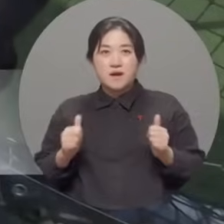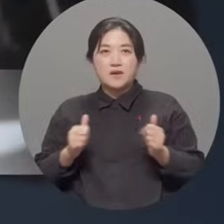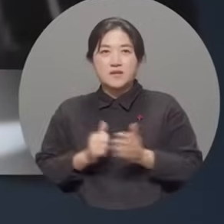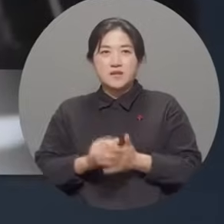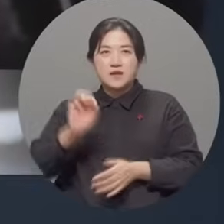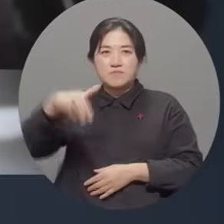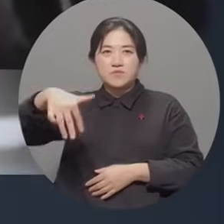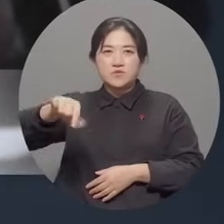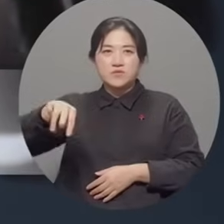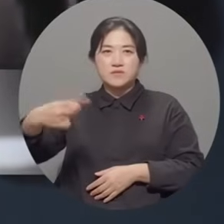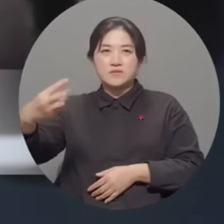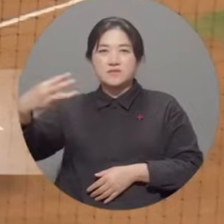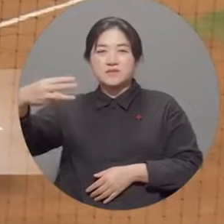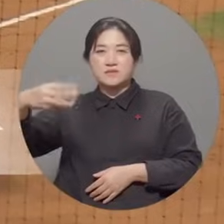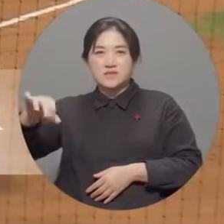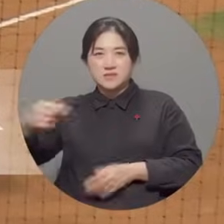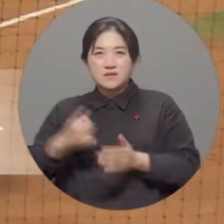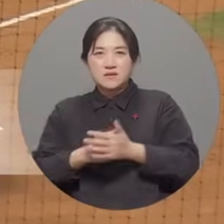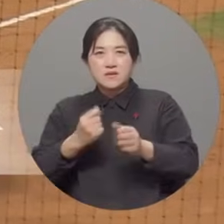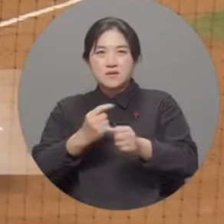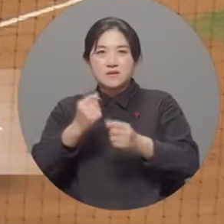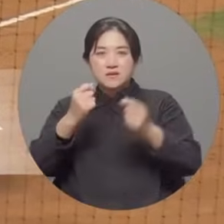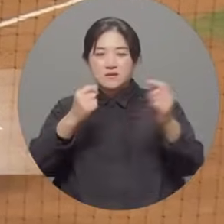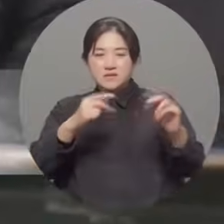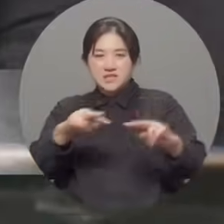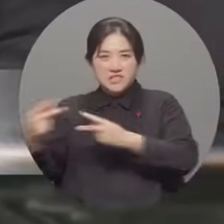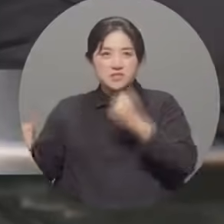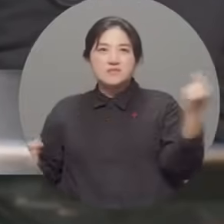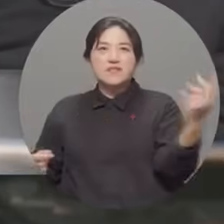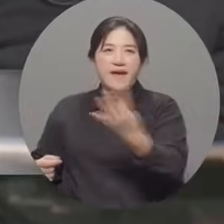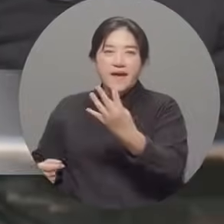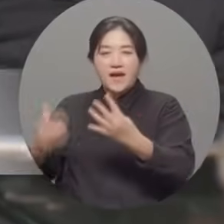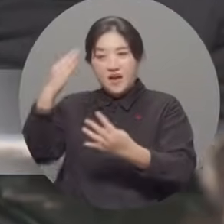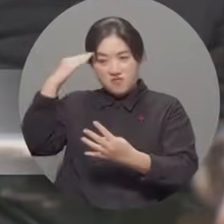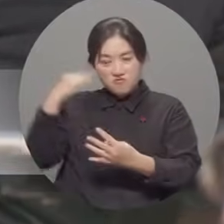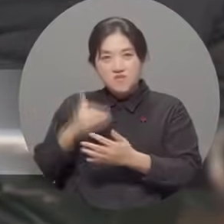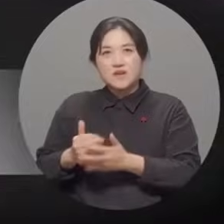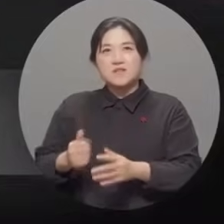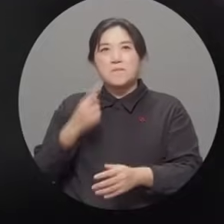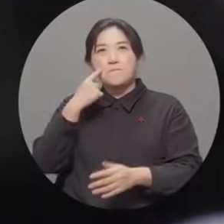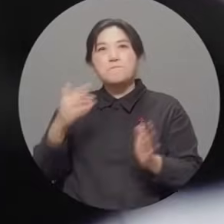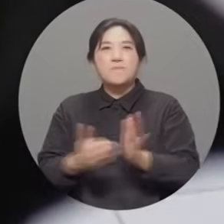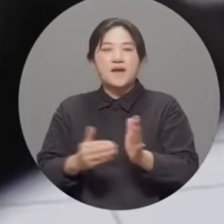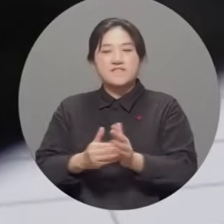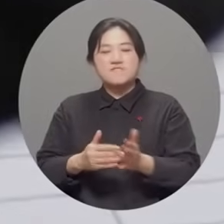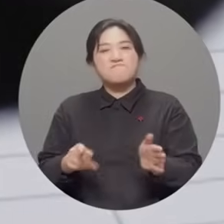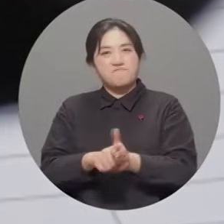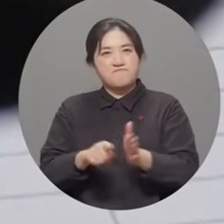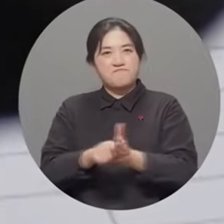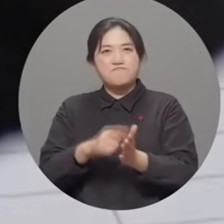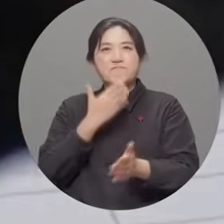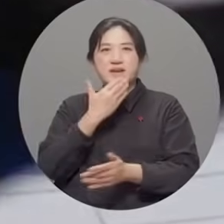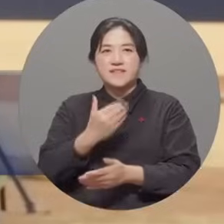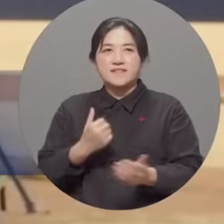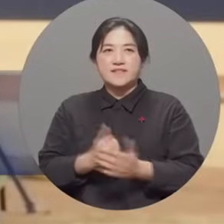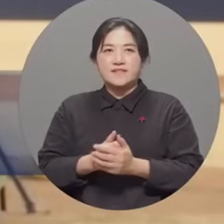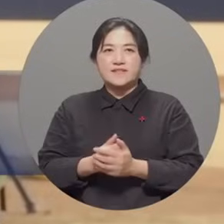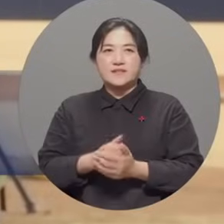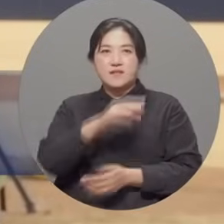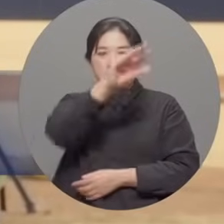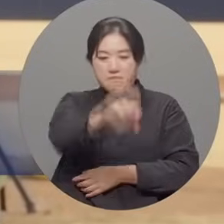리그에서 4시즌 동안 점검했고 한국 시리즈에서도 테스트를 거쳤다며 신뢰감을 드러냈습니다. 바운드 되는